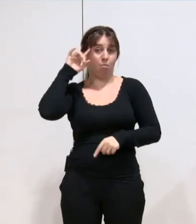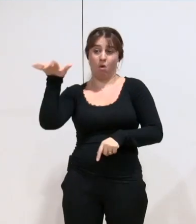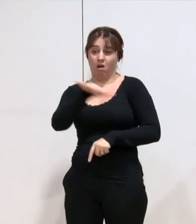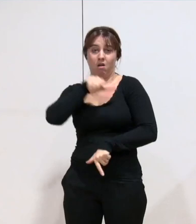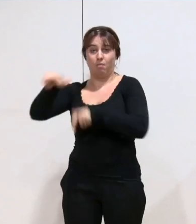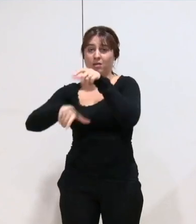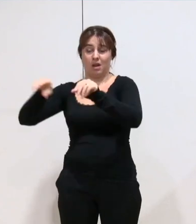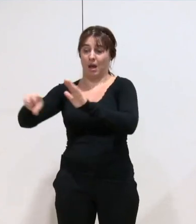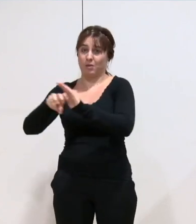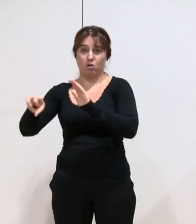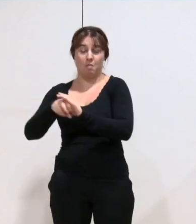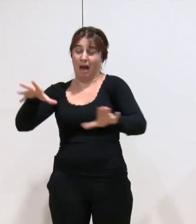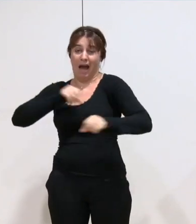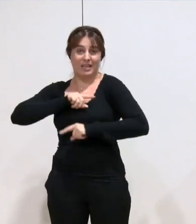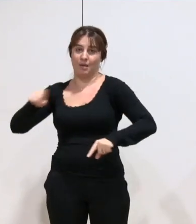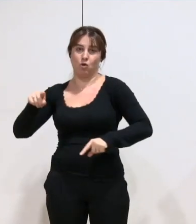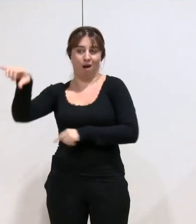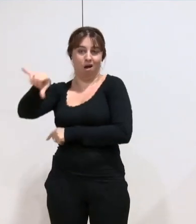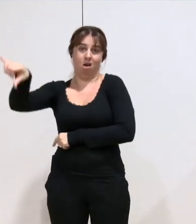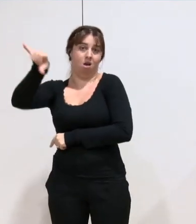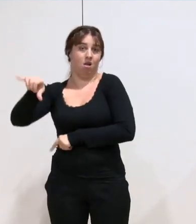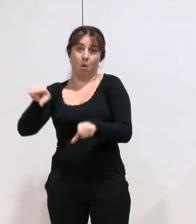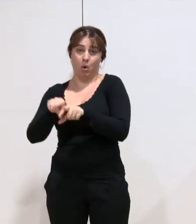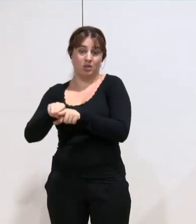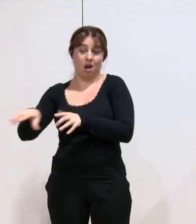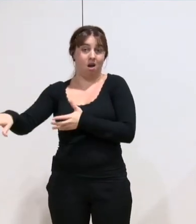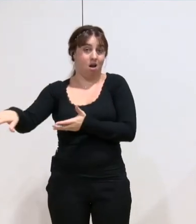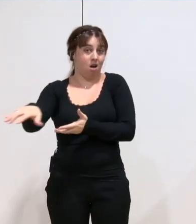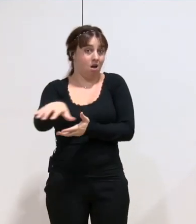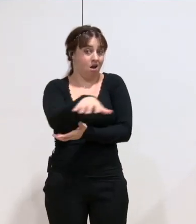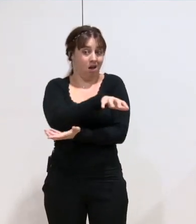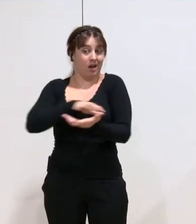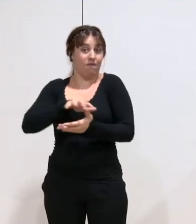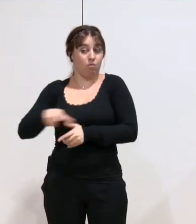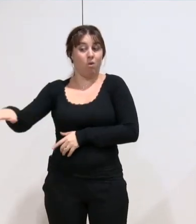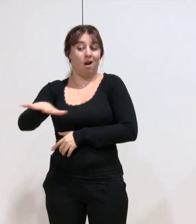traités ainsi, et vous allez préparer une révolte qui est en train de monter dans la ville.